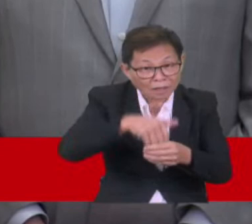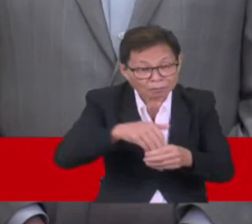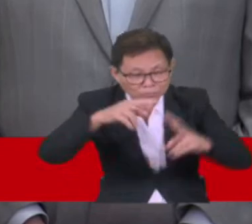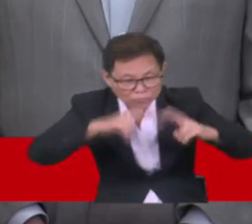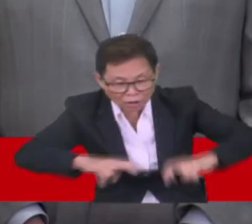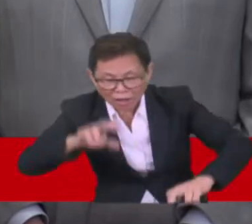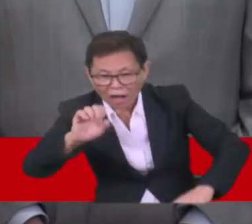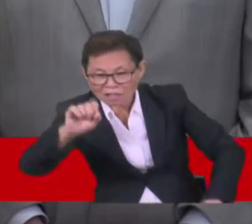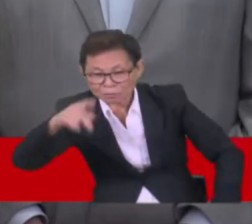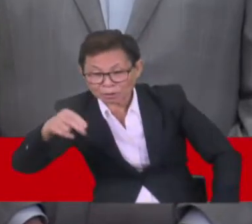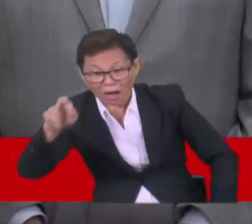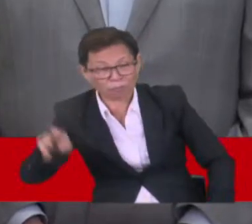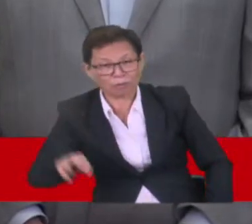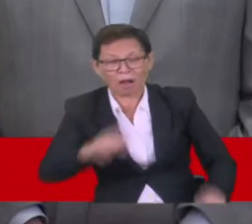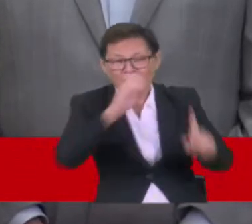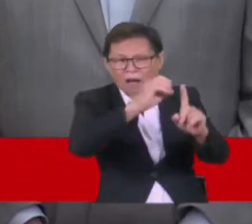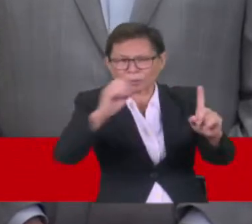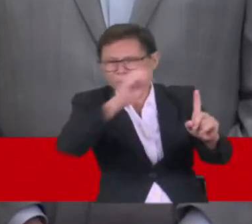bersatu